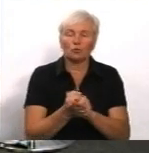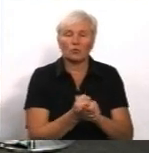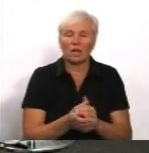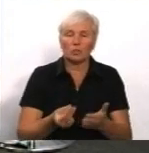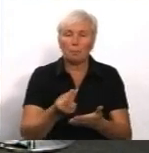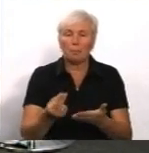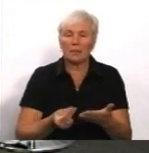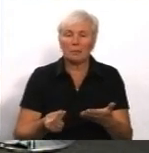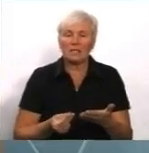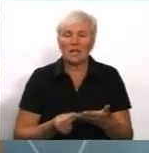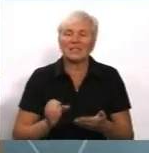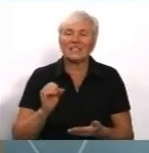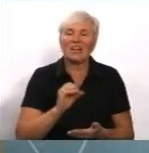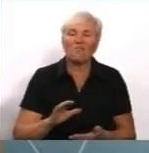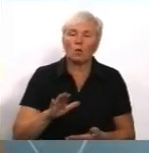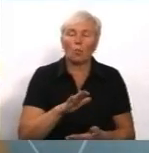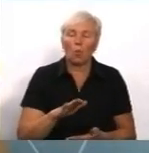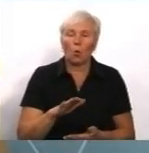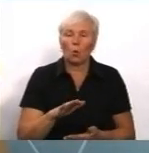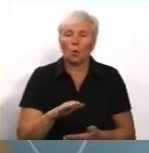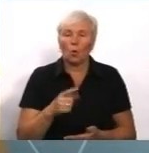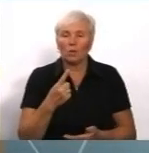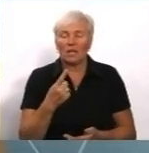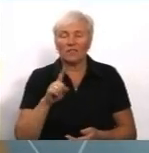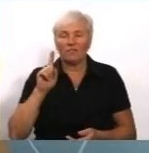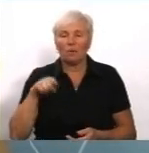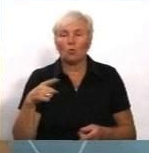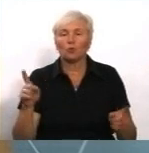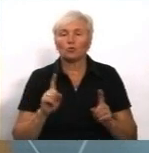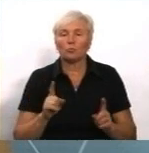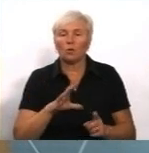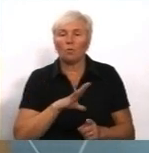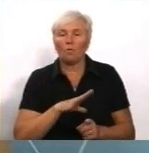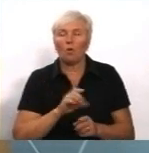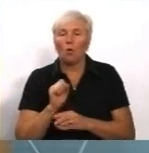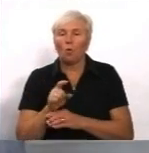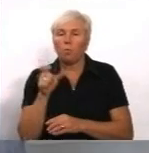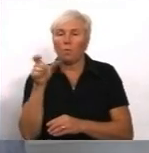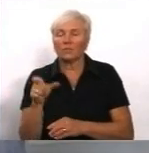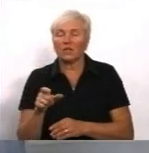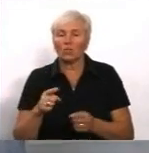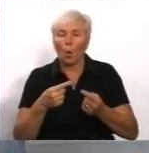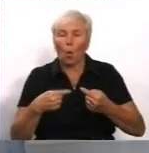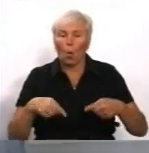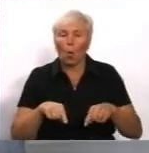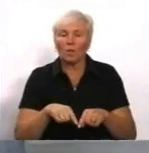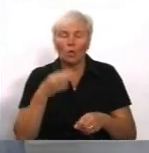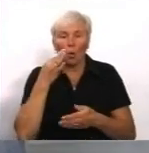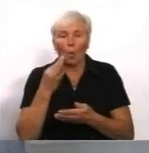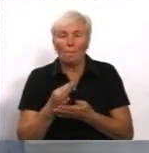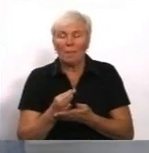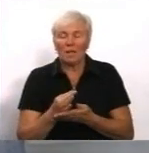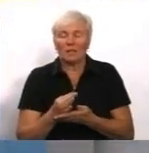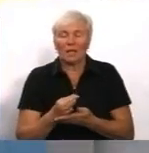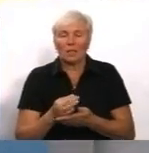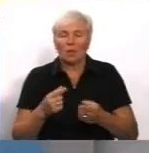з Європою, це якраз була одна з вимог, щоб був уповноважений орган, компетентний уповноважений орган, який